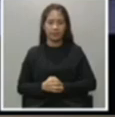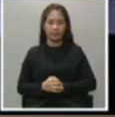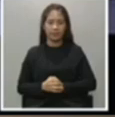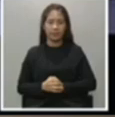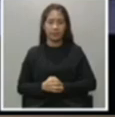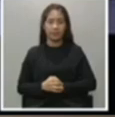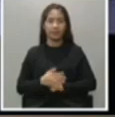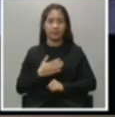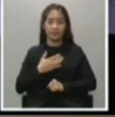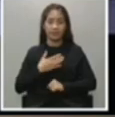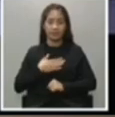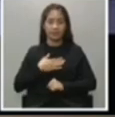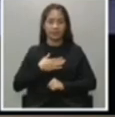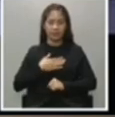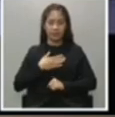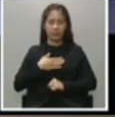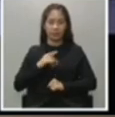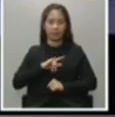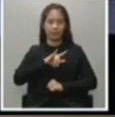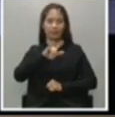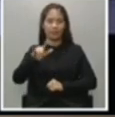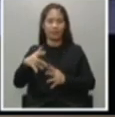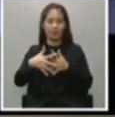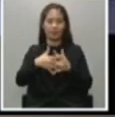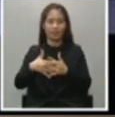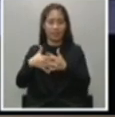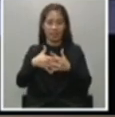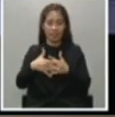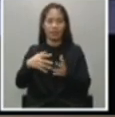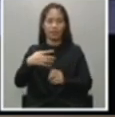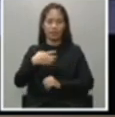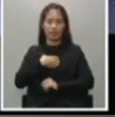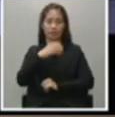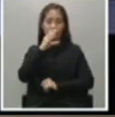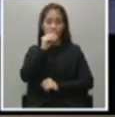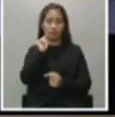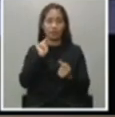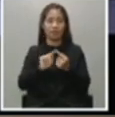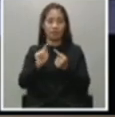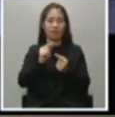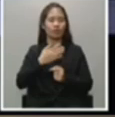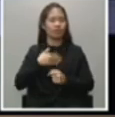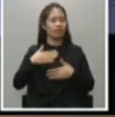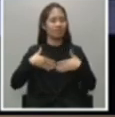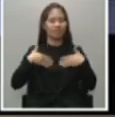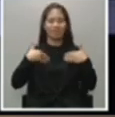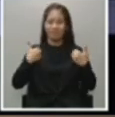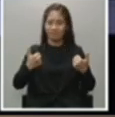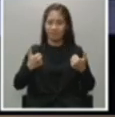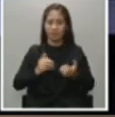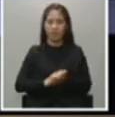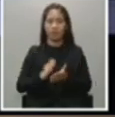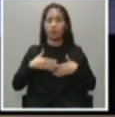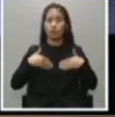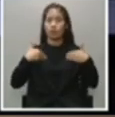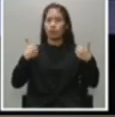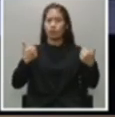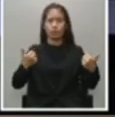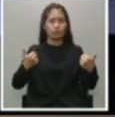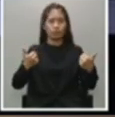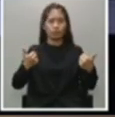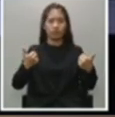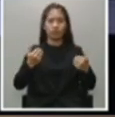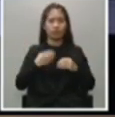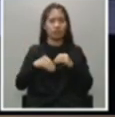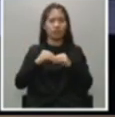ในส่วนของการเยือนสหรัฐอเมริกาในครั้งนี้ผมอยากจะกล่าวว่าผมมีความสุขกว่าทุกครั้งที่ผ่าน